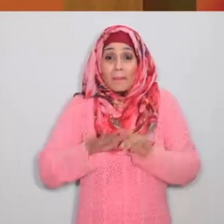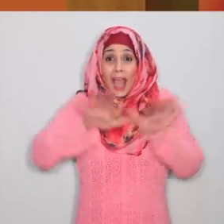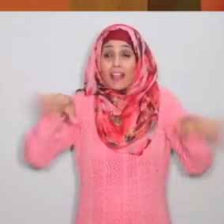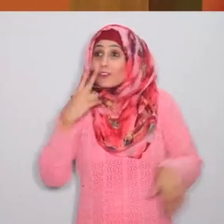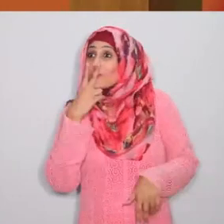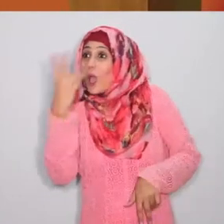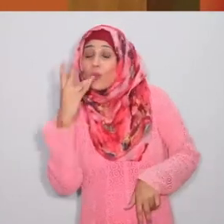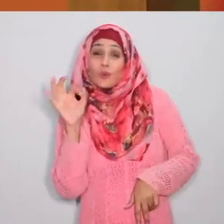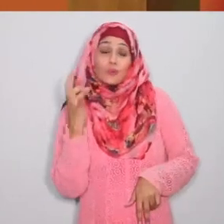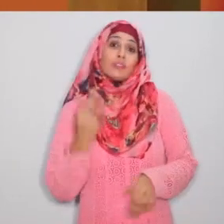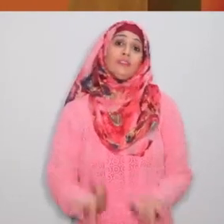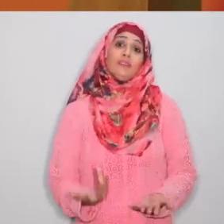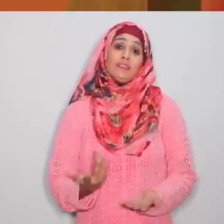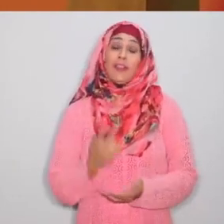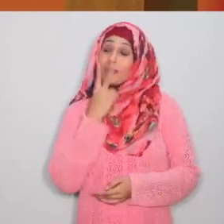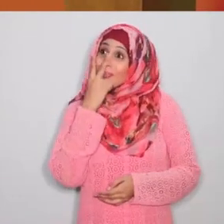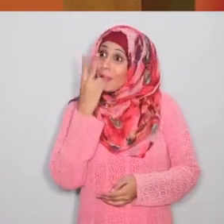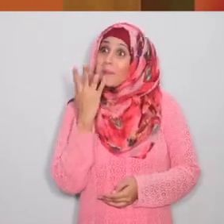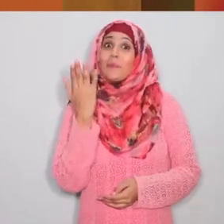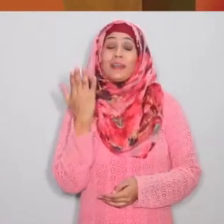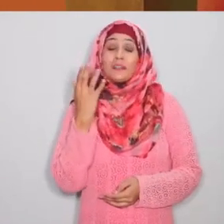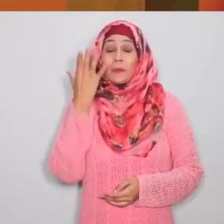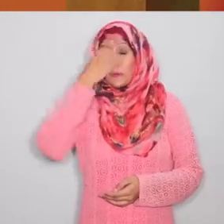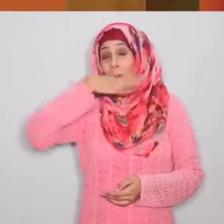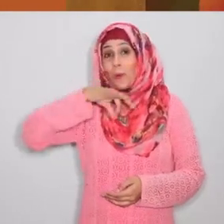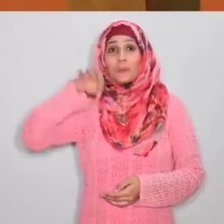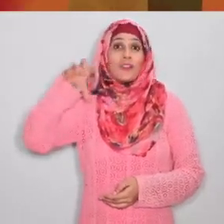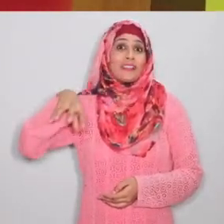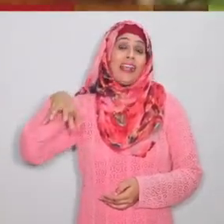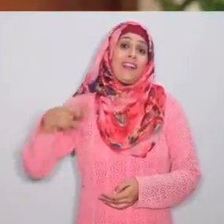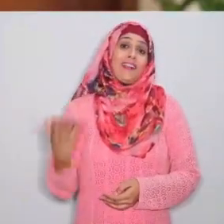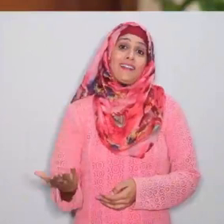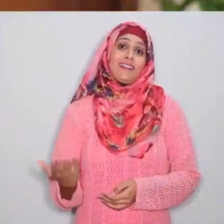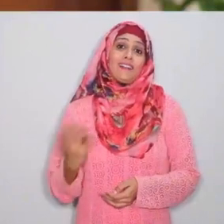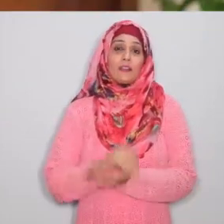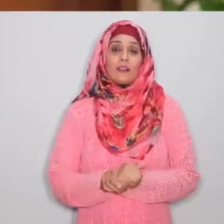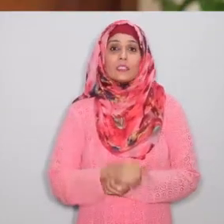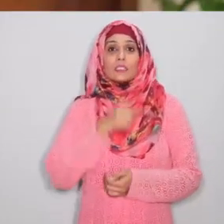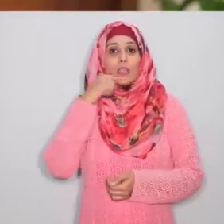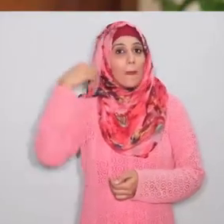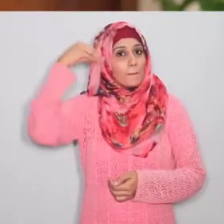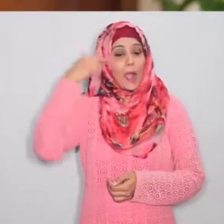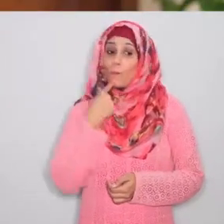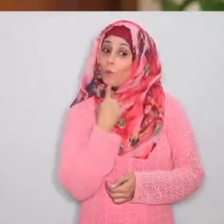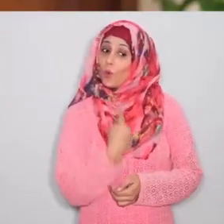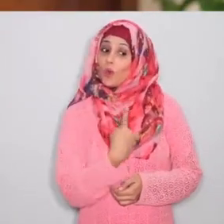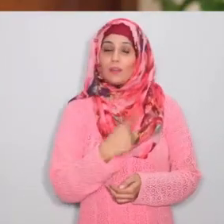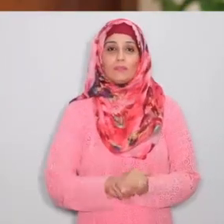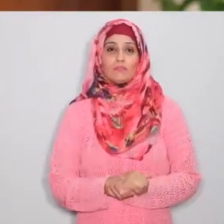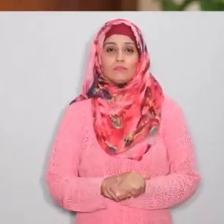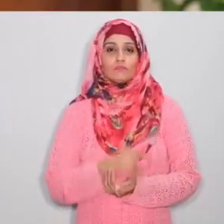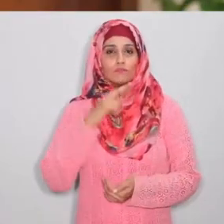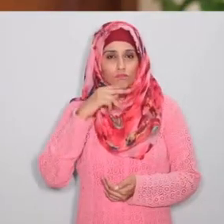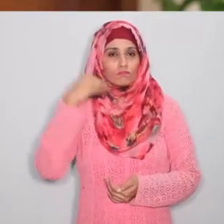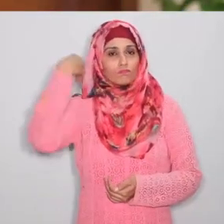लगाया, देखो कितना खूबसूरत है, मोनी ने कहा। लेकिन